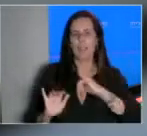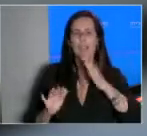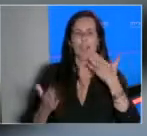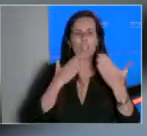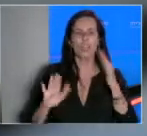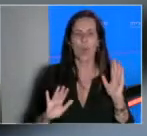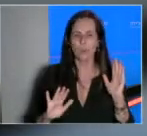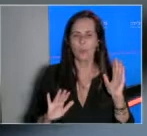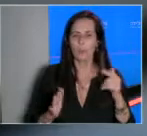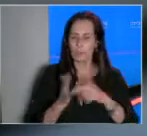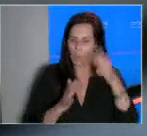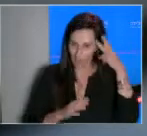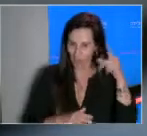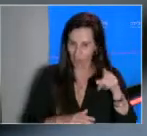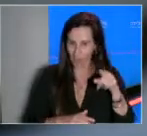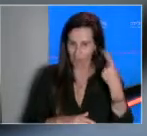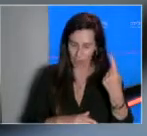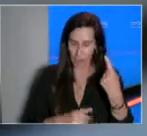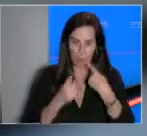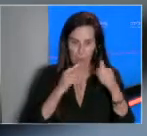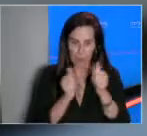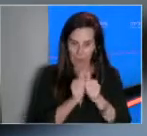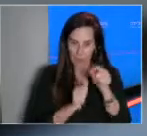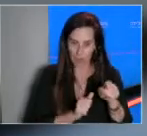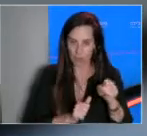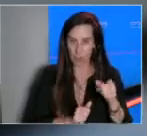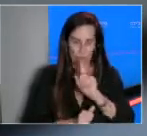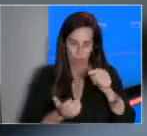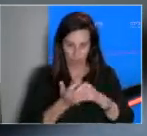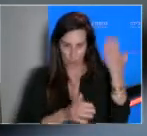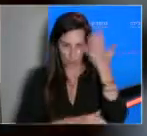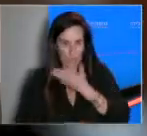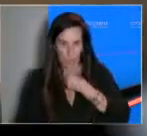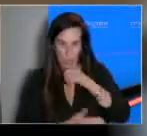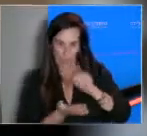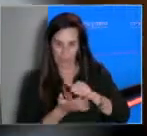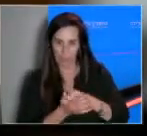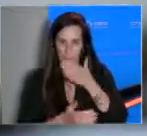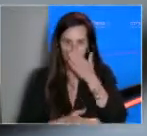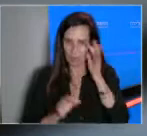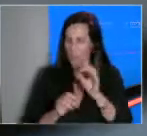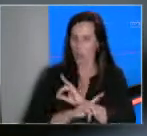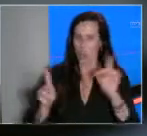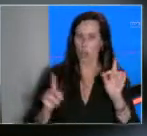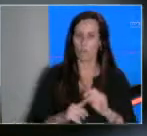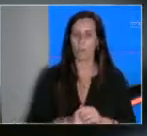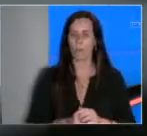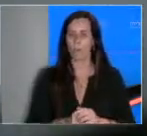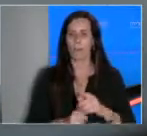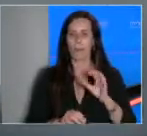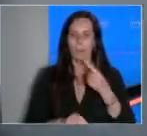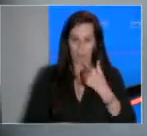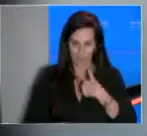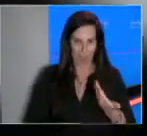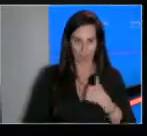איפה הדיון, ובגלל שהבנתי ממנה, לבד שהיא דיברה עם חבר שלה. ולא בגלל צבע העור שלה, חס וחלילה. בכל מקרה... על מי את